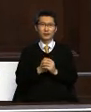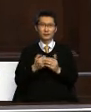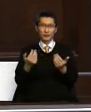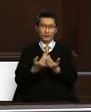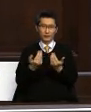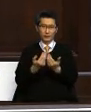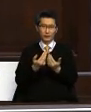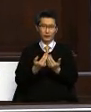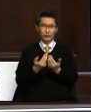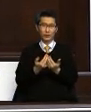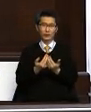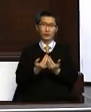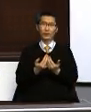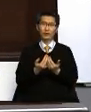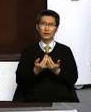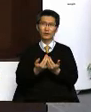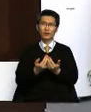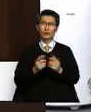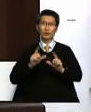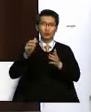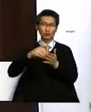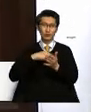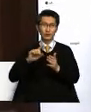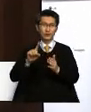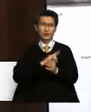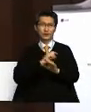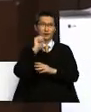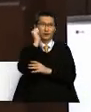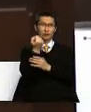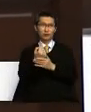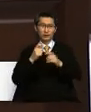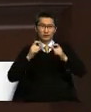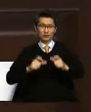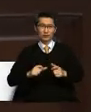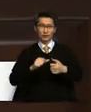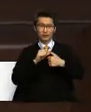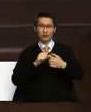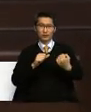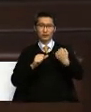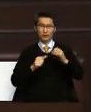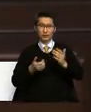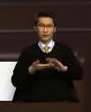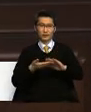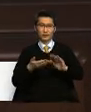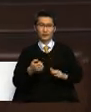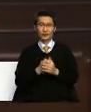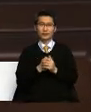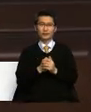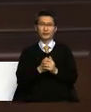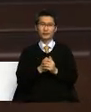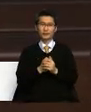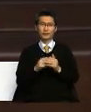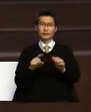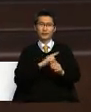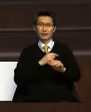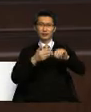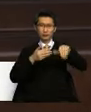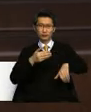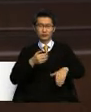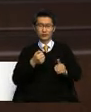역설적으로 동천시는 가장 낙후된 지역이라는 것이 경쟁력입니다. 가장 낙후되었기